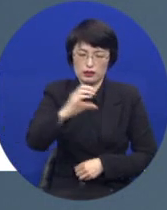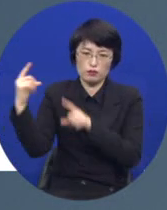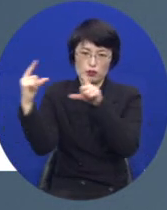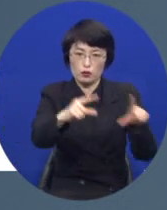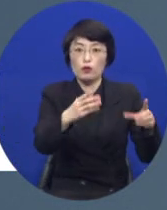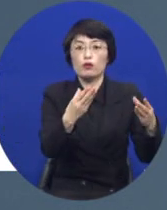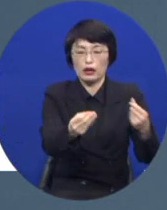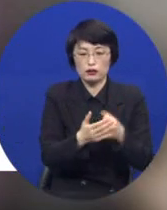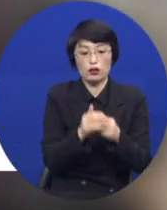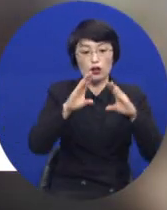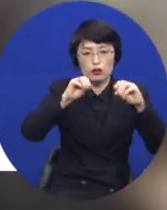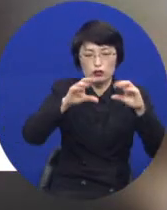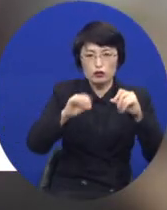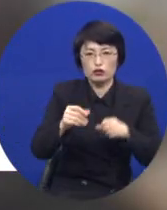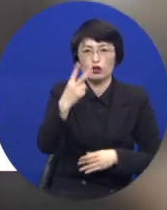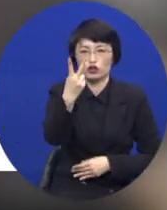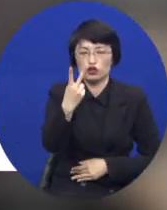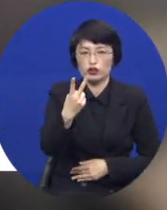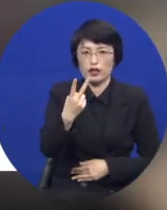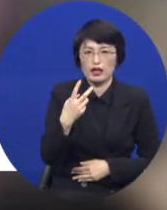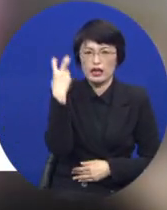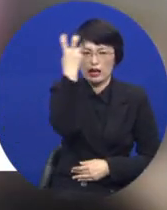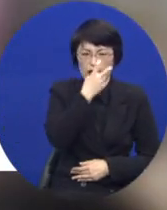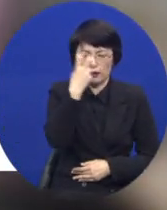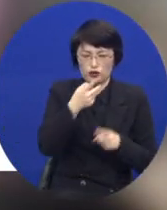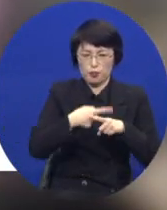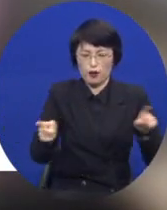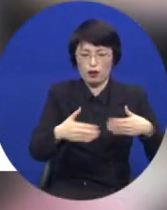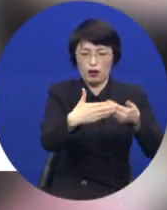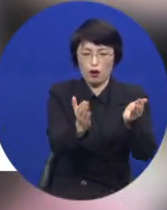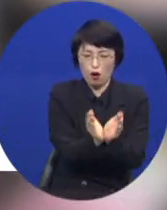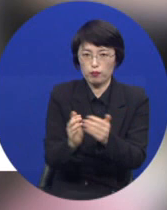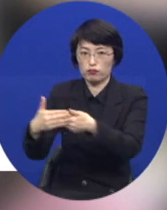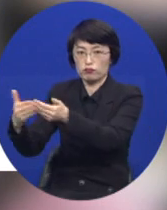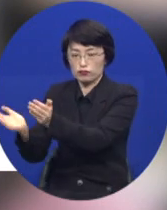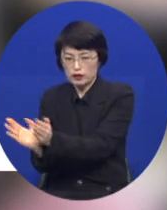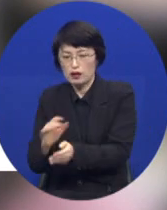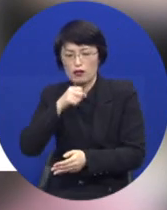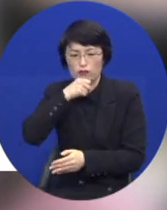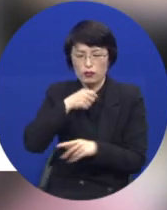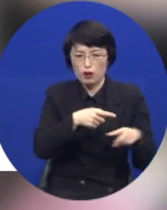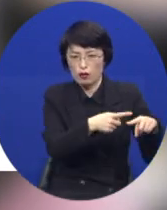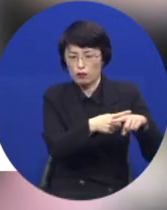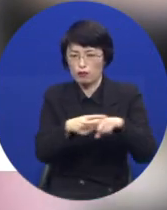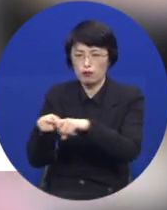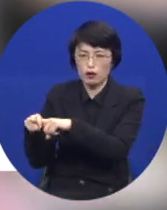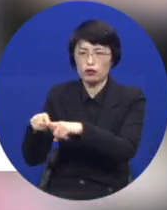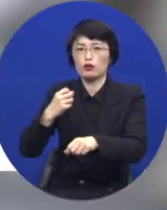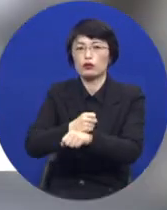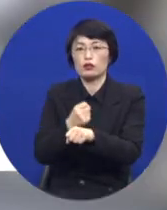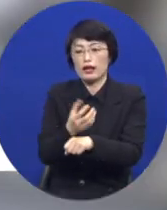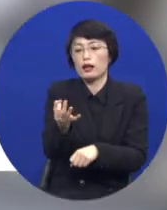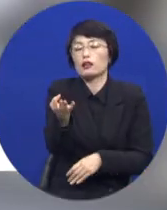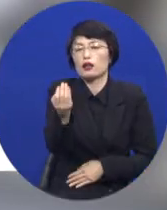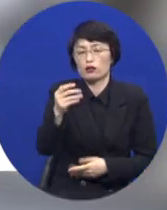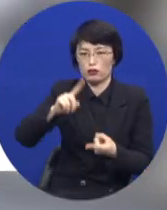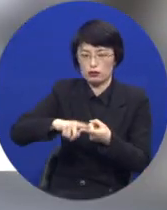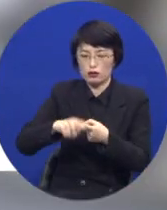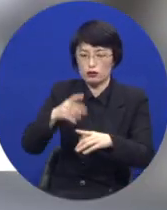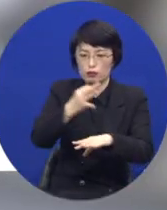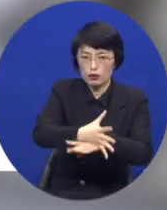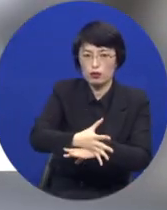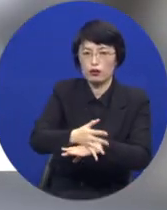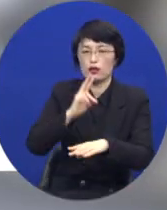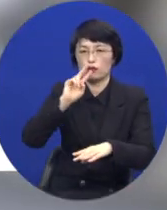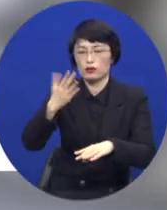2개의 감정 평가 업체 평가 에게 평균 금액으로 매매 계약을 체결하고 토지면 제게 비해 대금을 지급해야